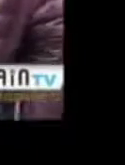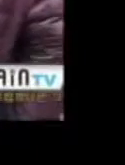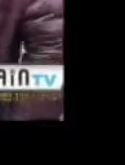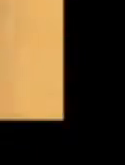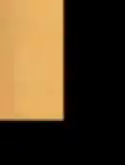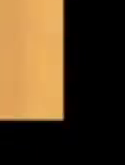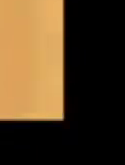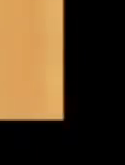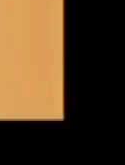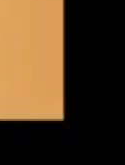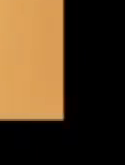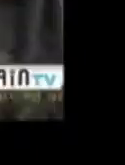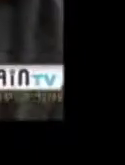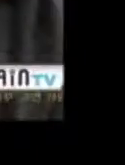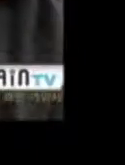최고.